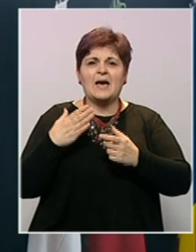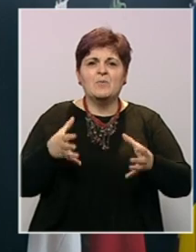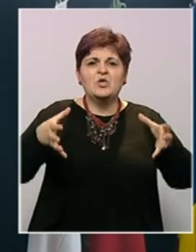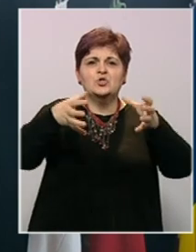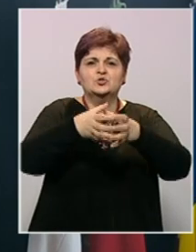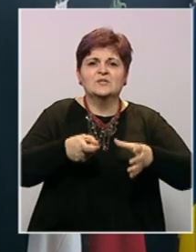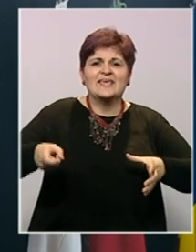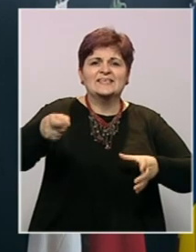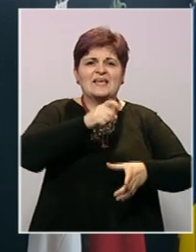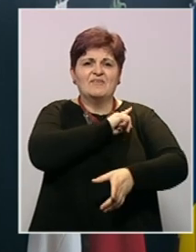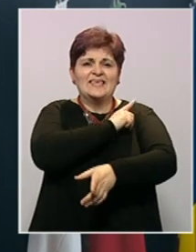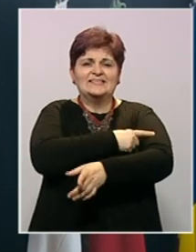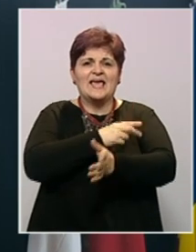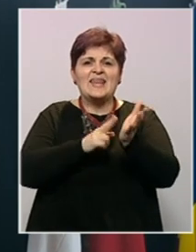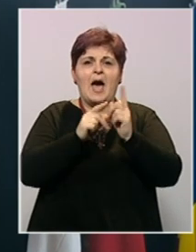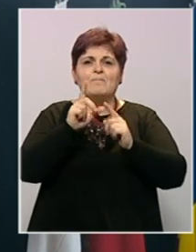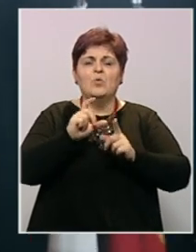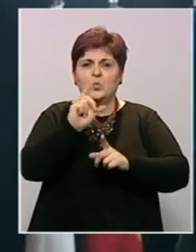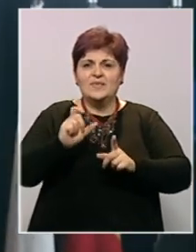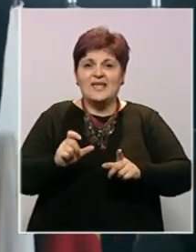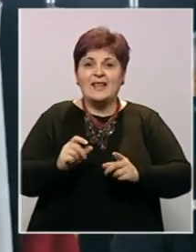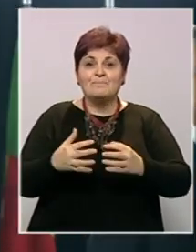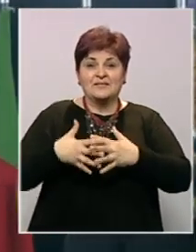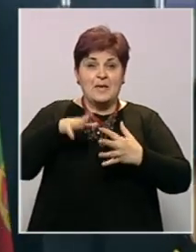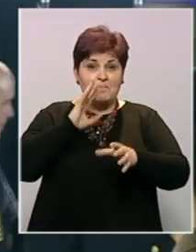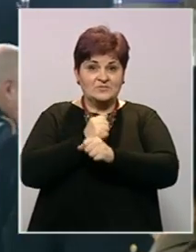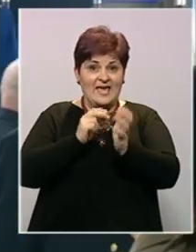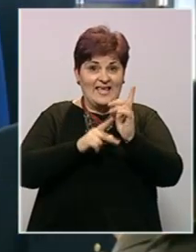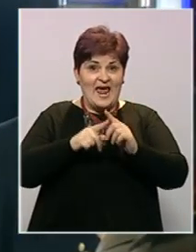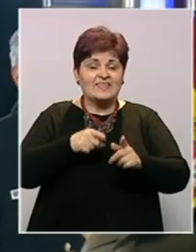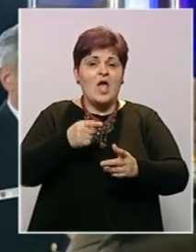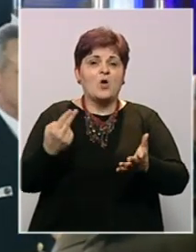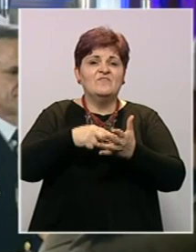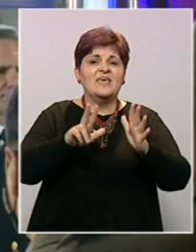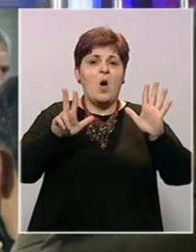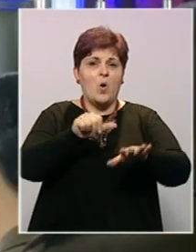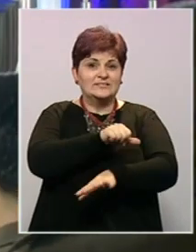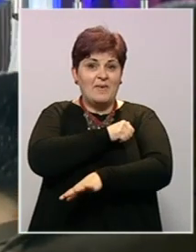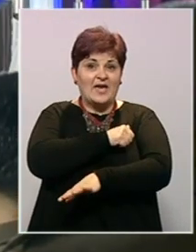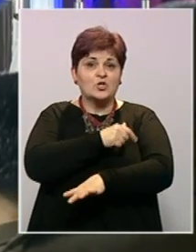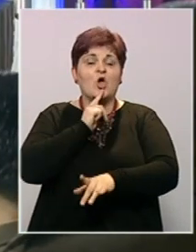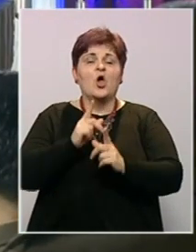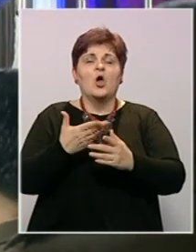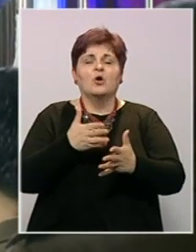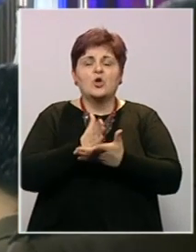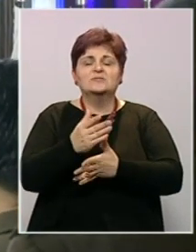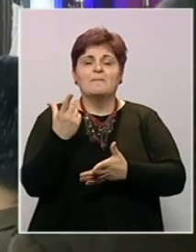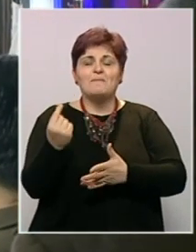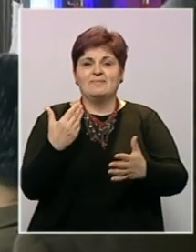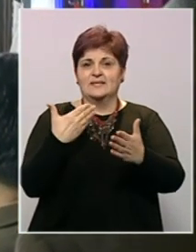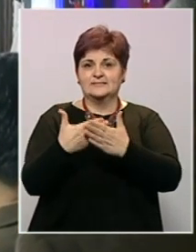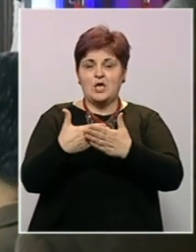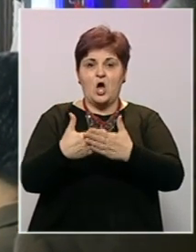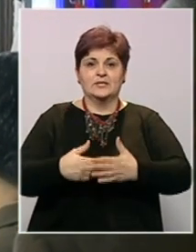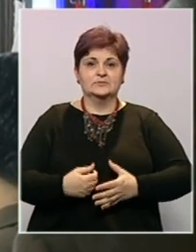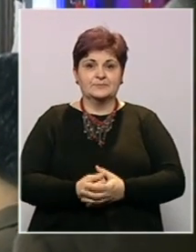združenih savezničkih snaga u Napolju. Suradnja Bosne i Hercegovine i NATO-a datira od 2008. godine kroz partnerski odnos.